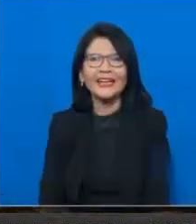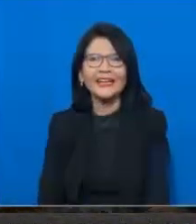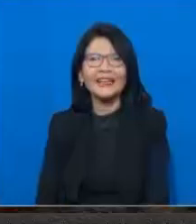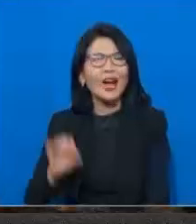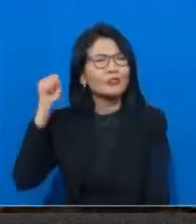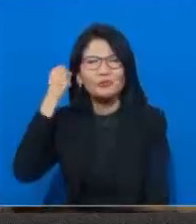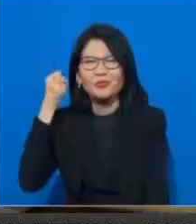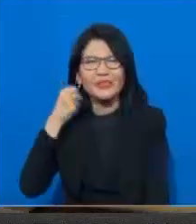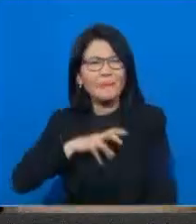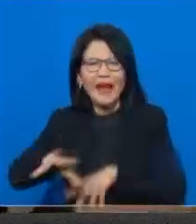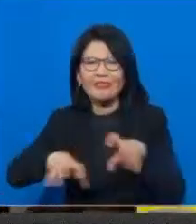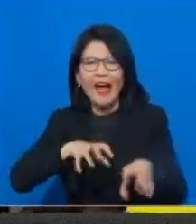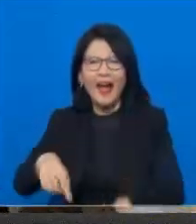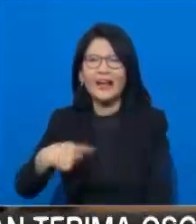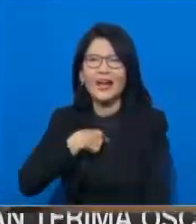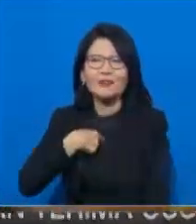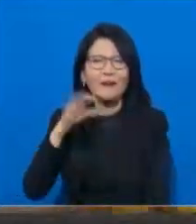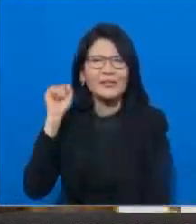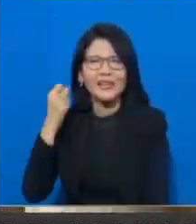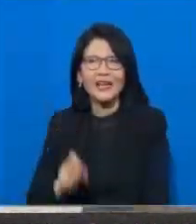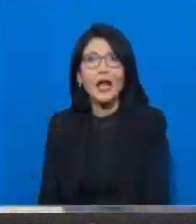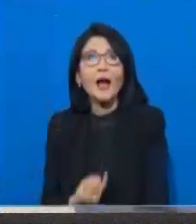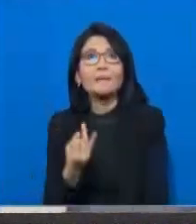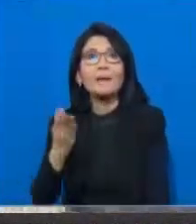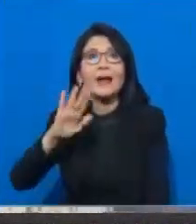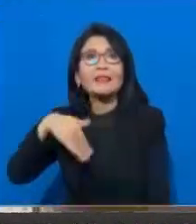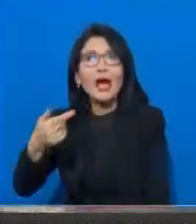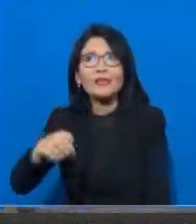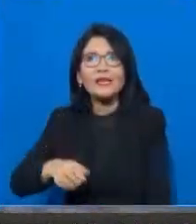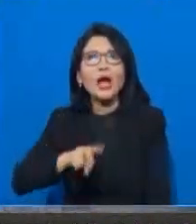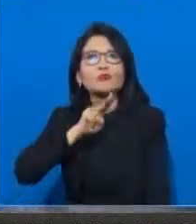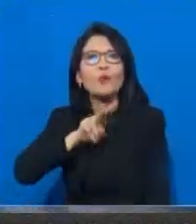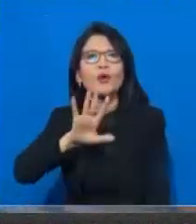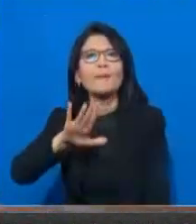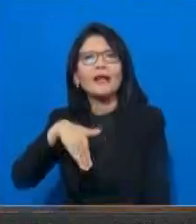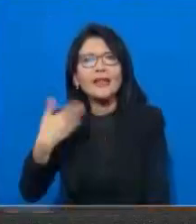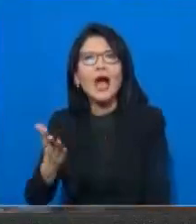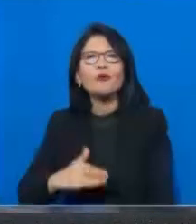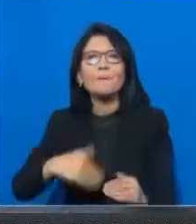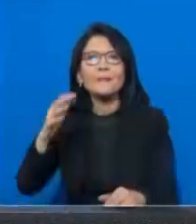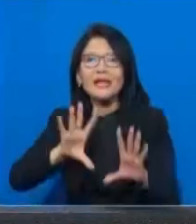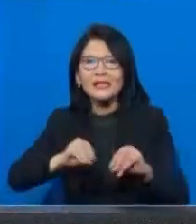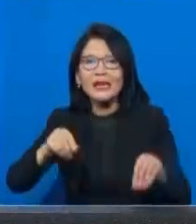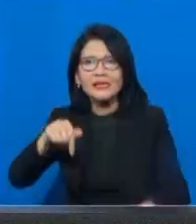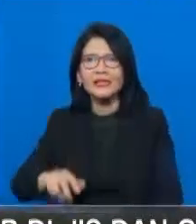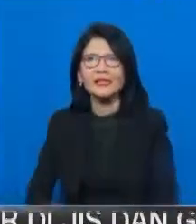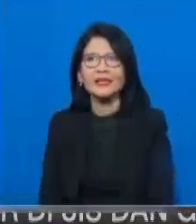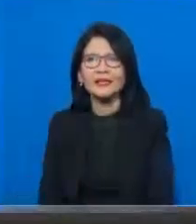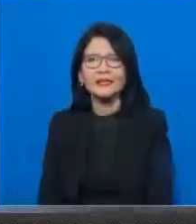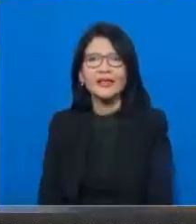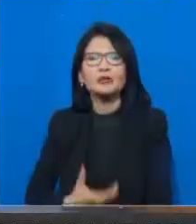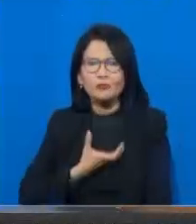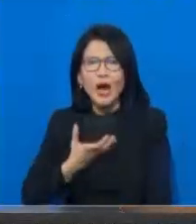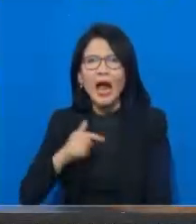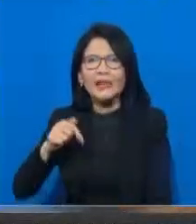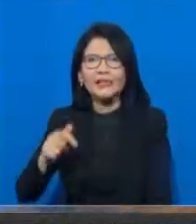Berantakan susah. Guys. Iya. Sampai berapa tahun di sini, Mbak? Sudah 25 lebih. 25 tahun lebih? Iya. Betah? Betah.